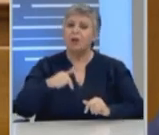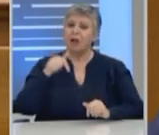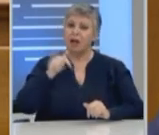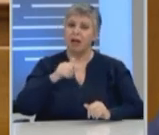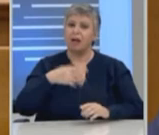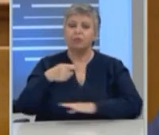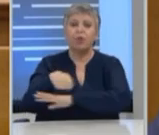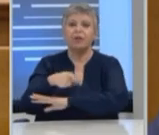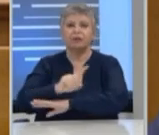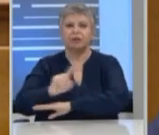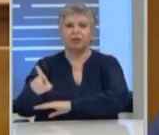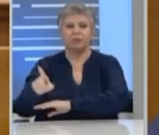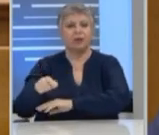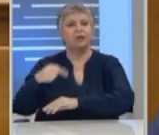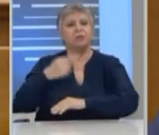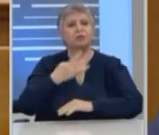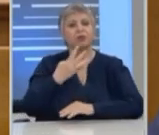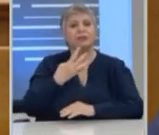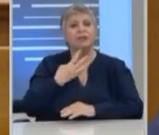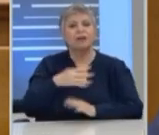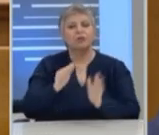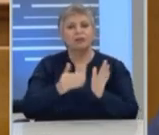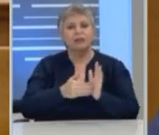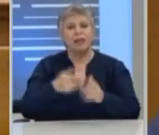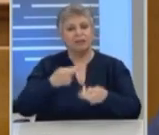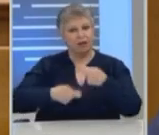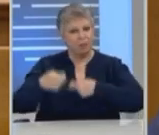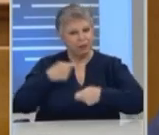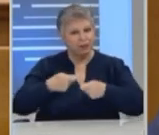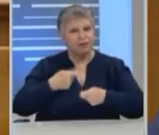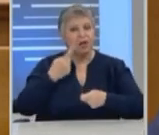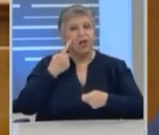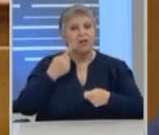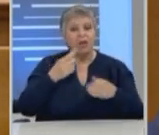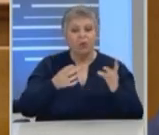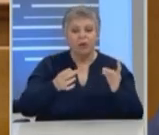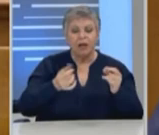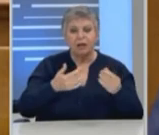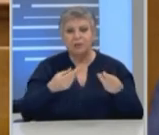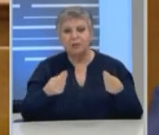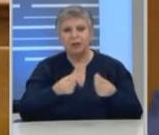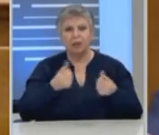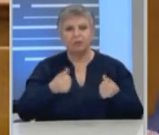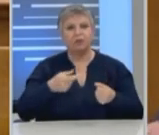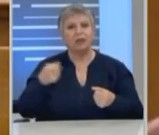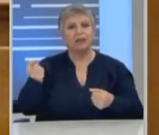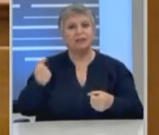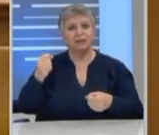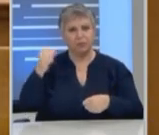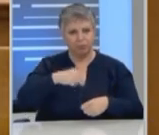400.000 επιχειρήσεις, τον καταψηφίσατε, κύριε Μητσοτάκη, που κόπτεστε για την κοινωνία και για την